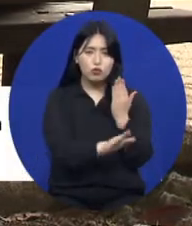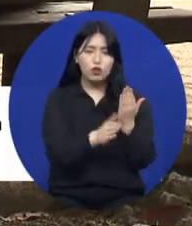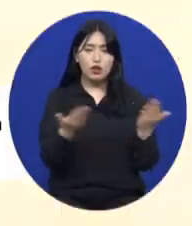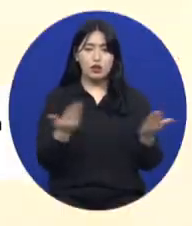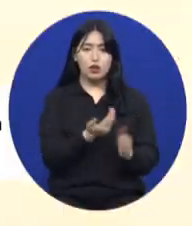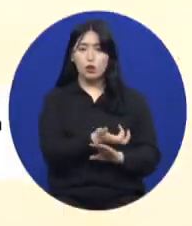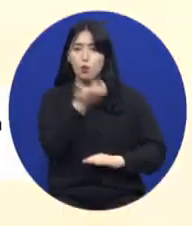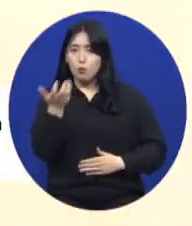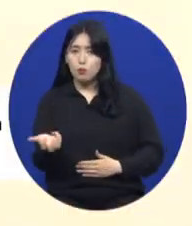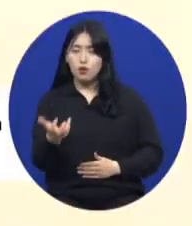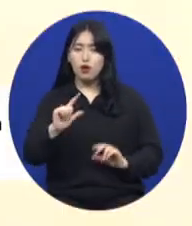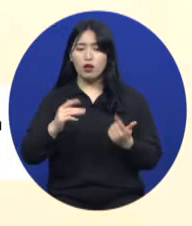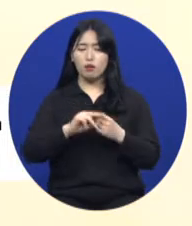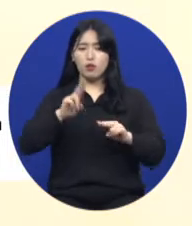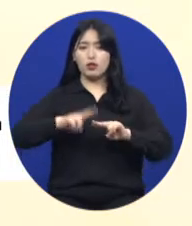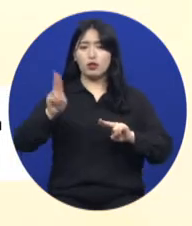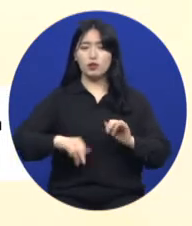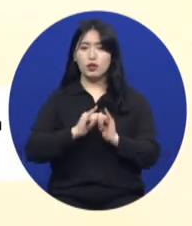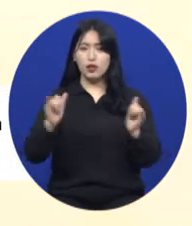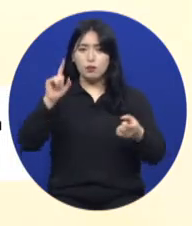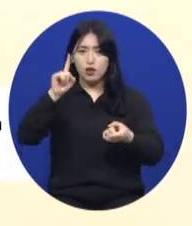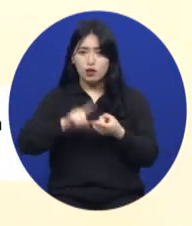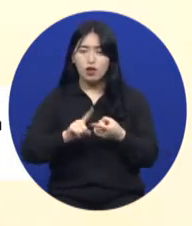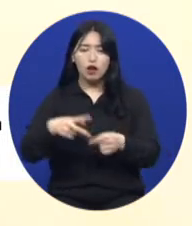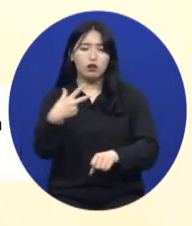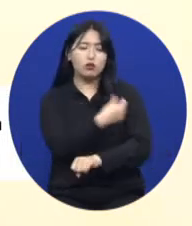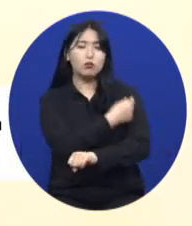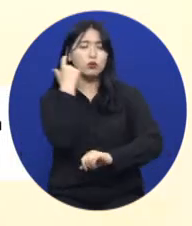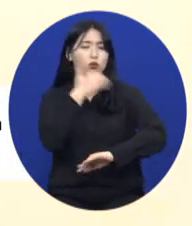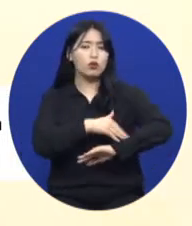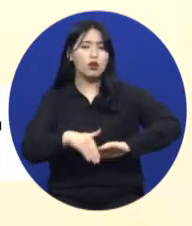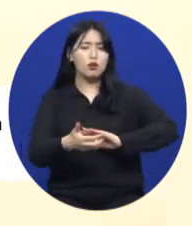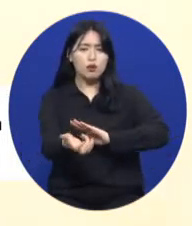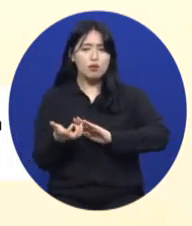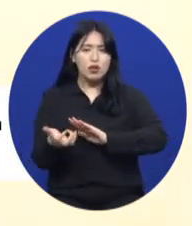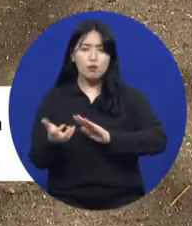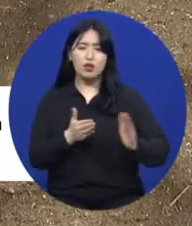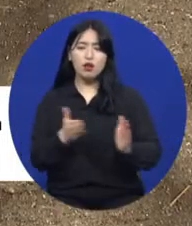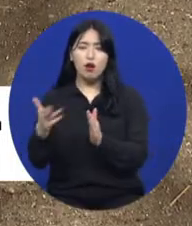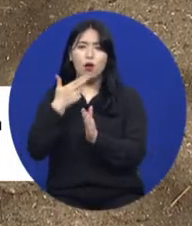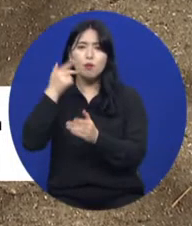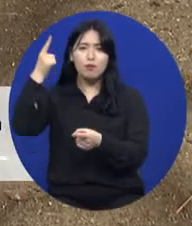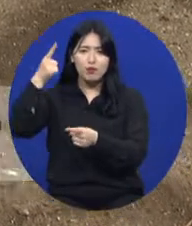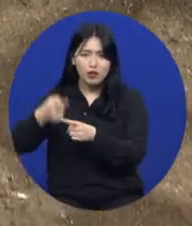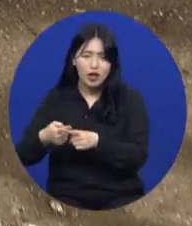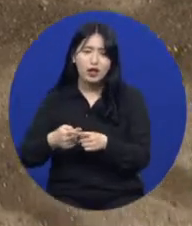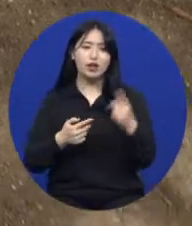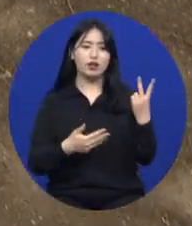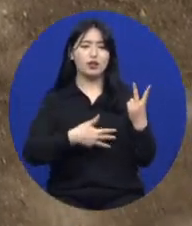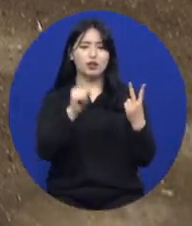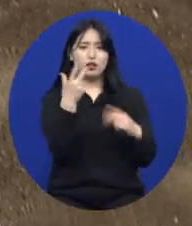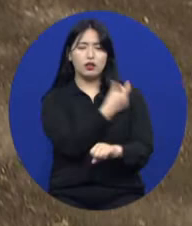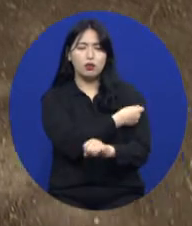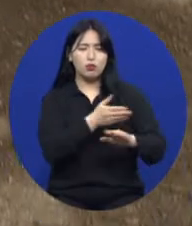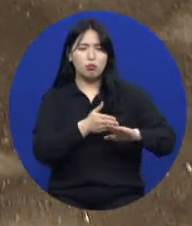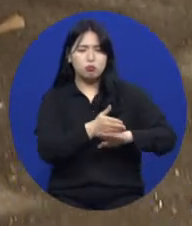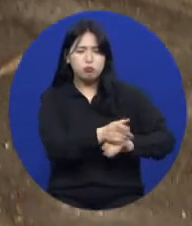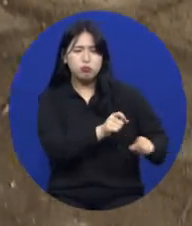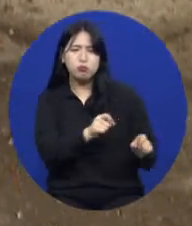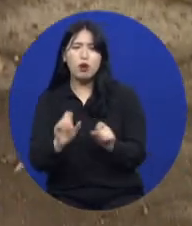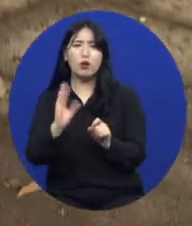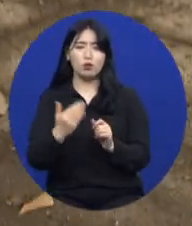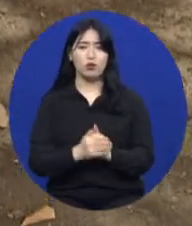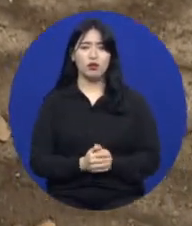직장을 옮기거나 그만둔 사람 등에 대한 접종 계획을 미리 세워놓지 않았다가 2차 접종이 늦어지게 된